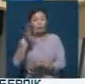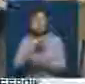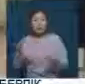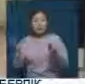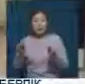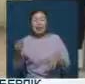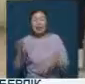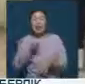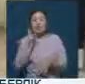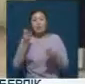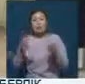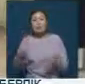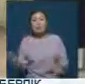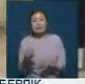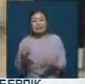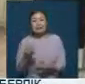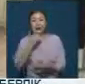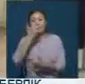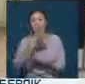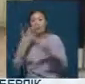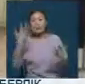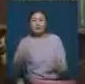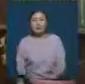жас мамандардың қызығушылығына дән риза.